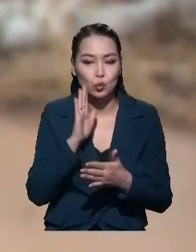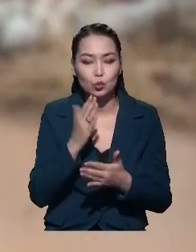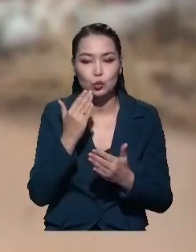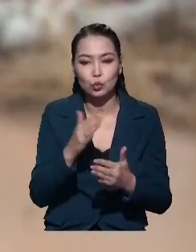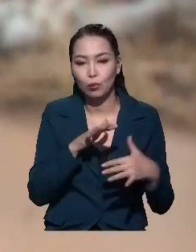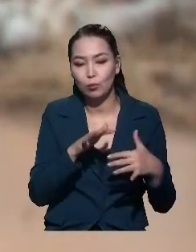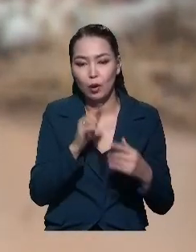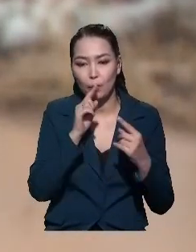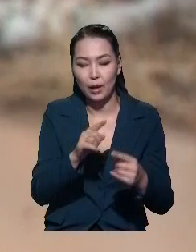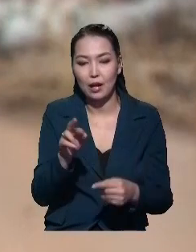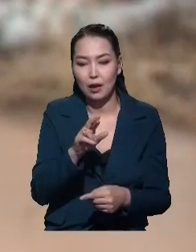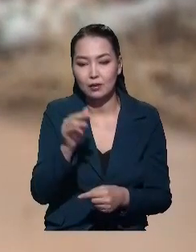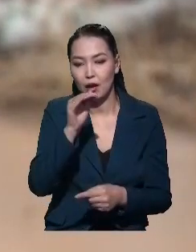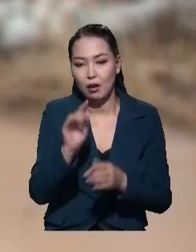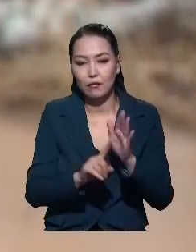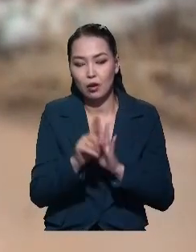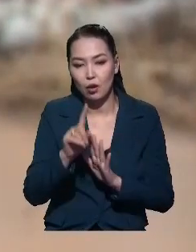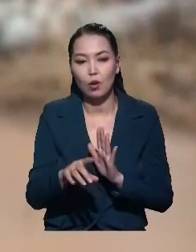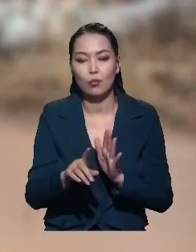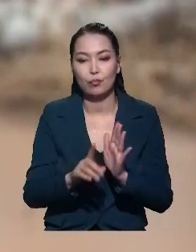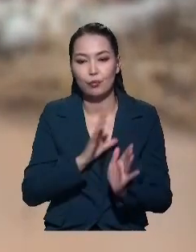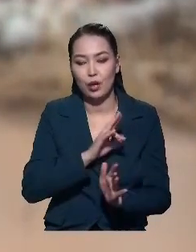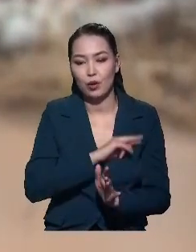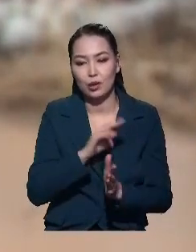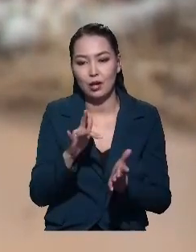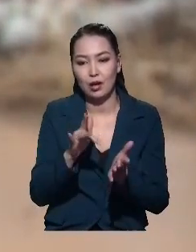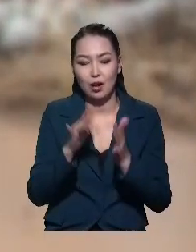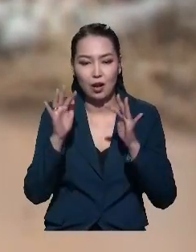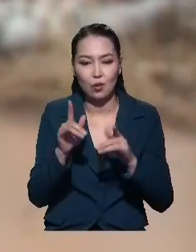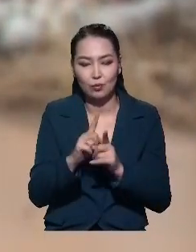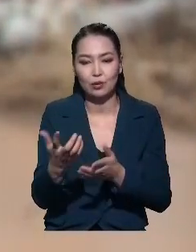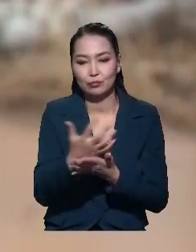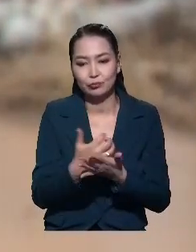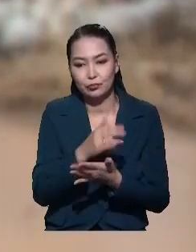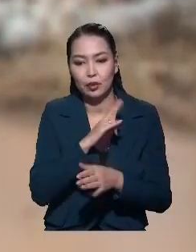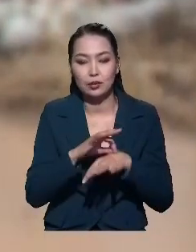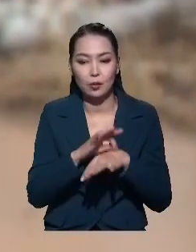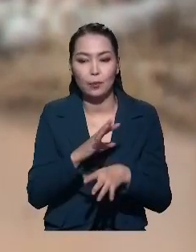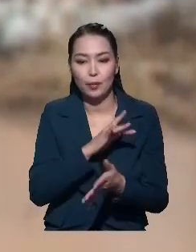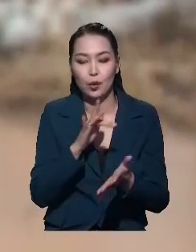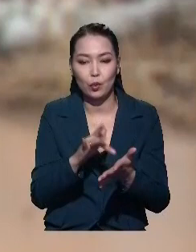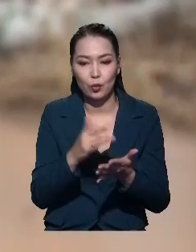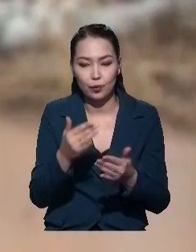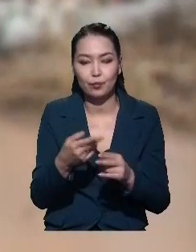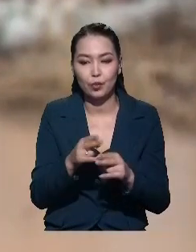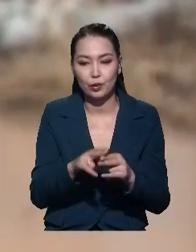жұмысты қаңтар ақпанда қолға алдық. Яғни қаладағы қарды шығару жұмыстары жүргізілді. Қаланың өз полигоны